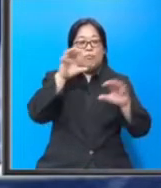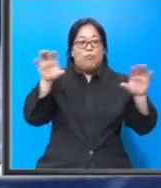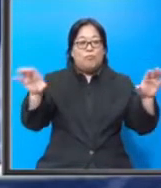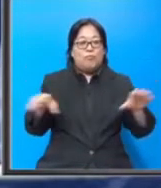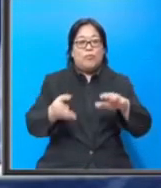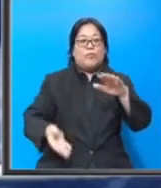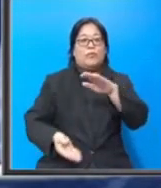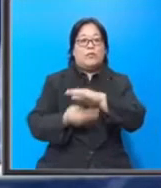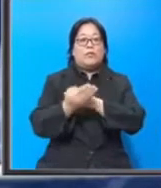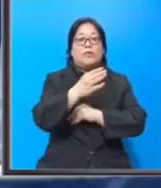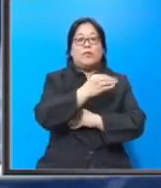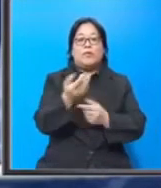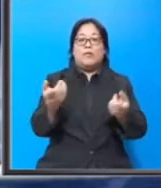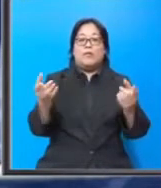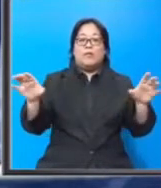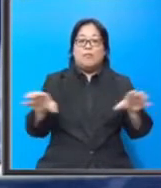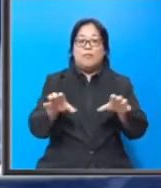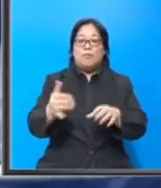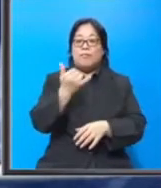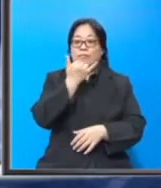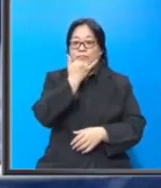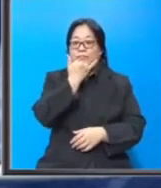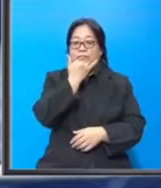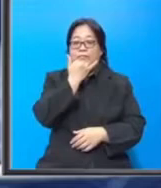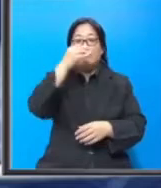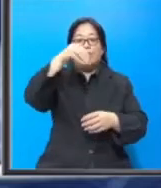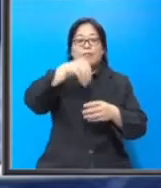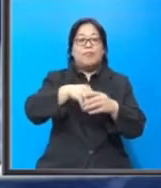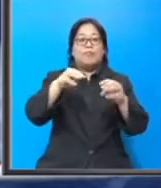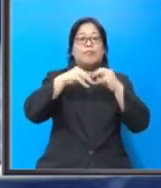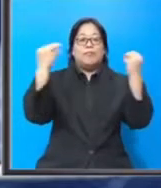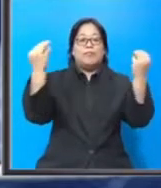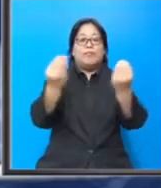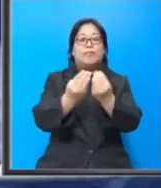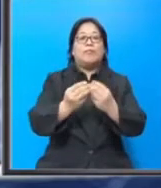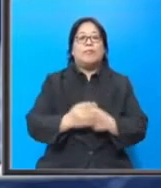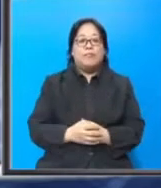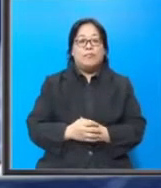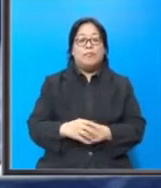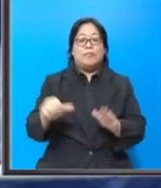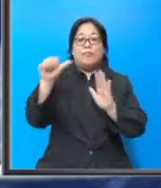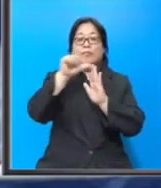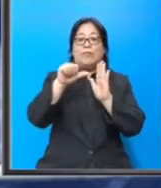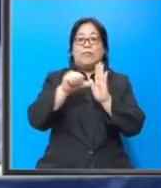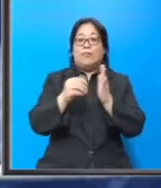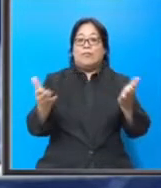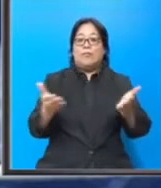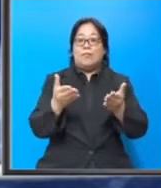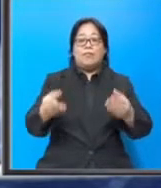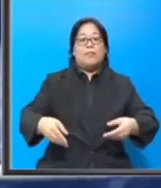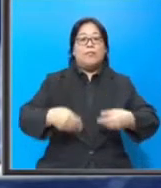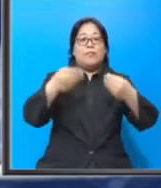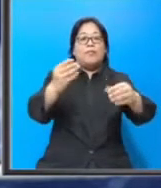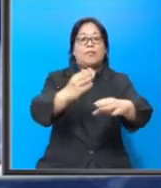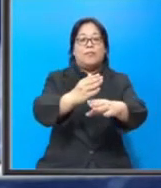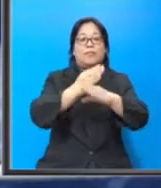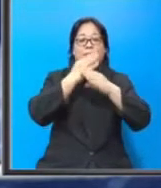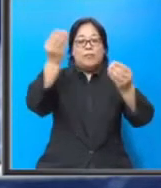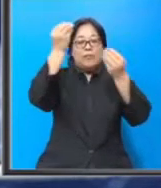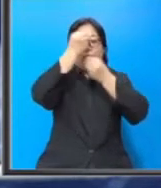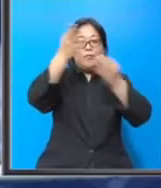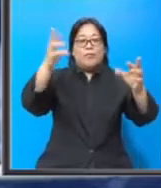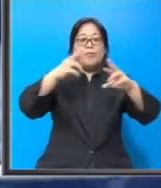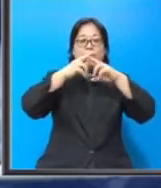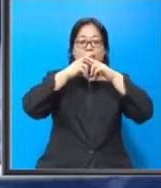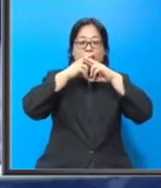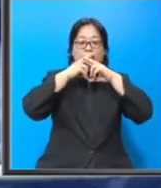perbuatan rasuah dan juga kelakuan tidak wajar di dalam masyarakat. Akta ini juga memberi perlindungan maklumat